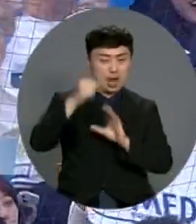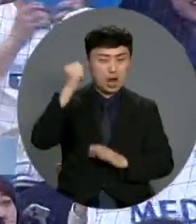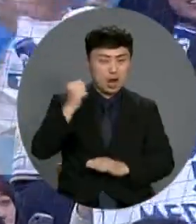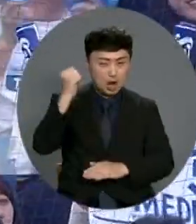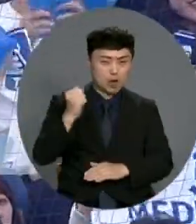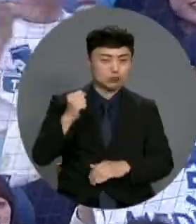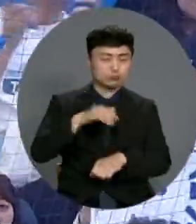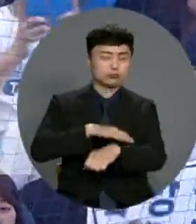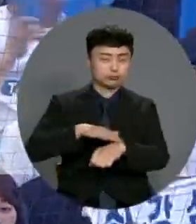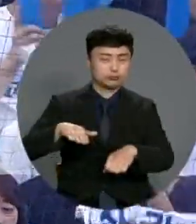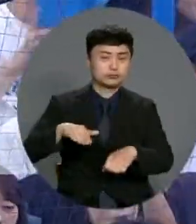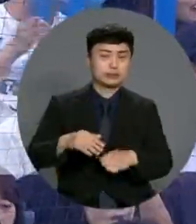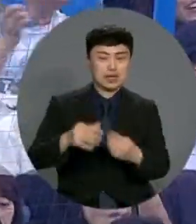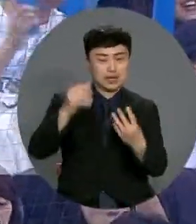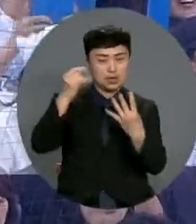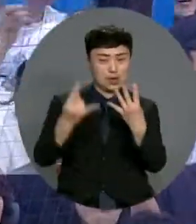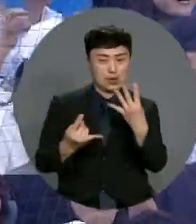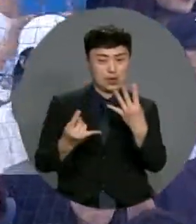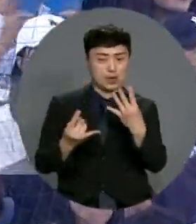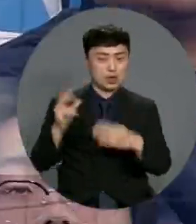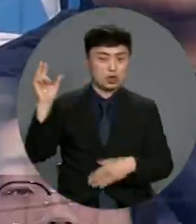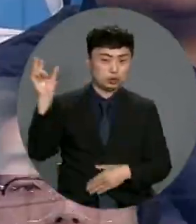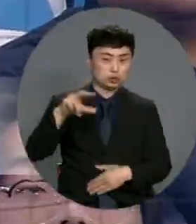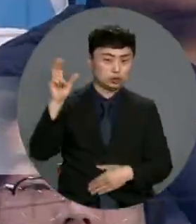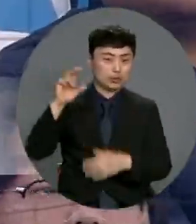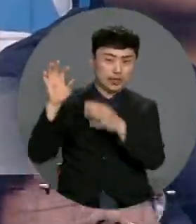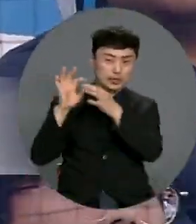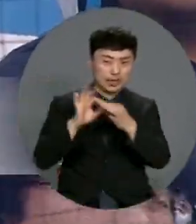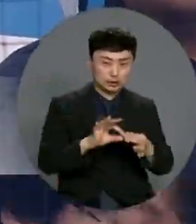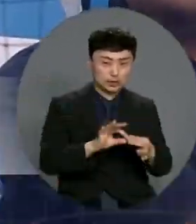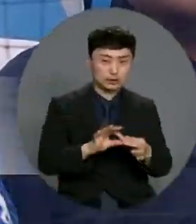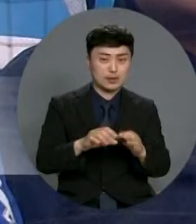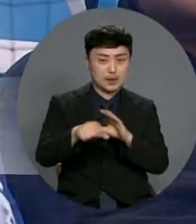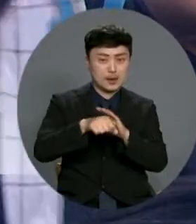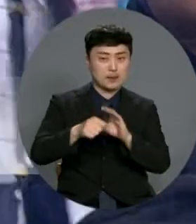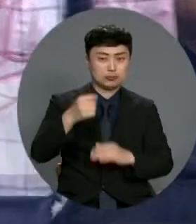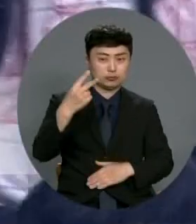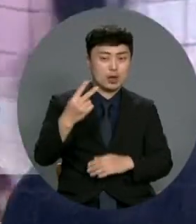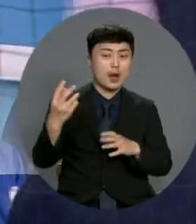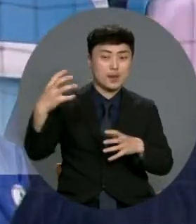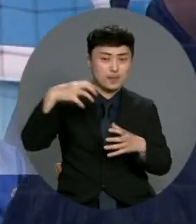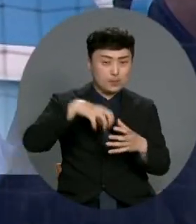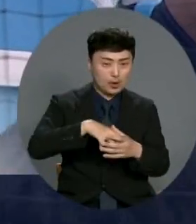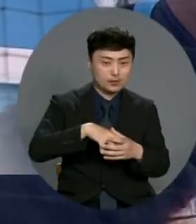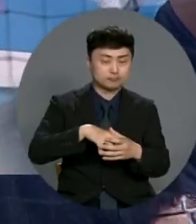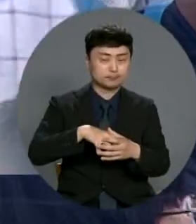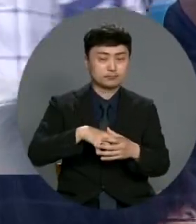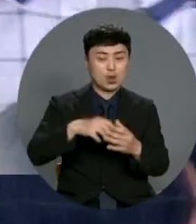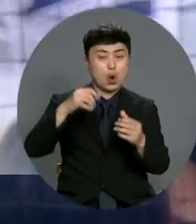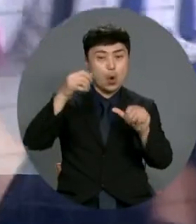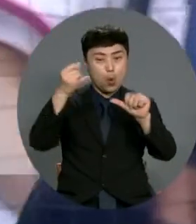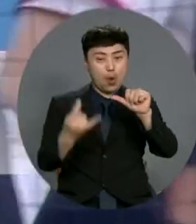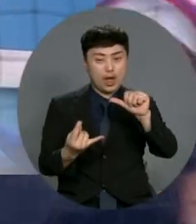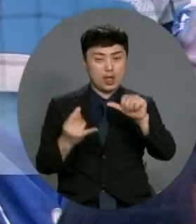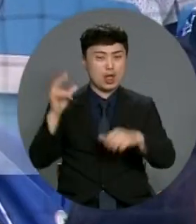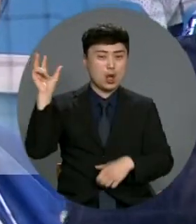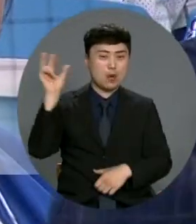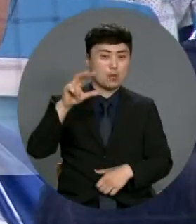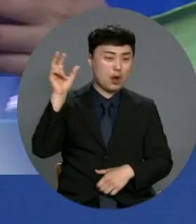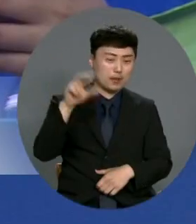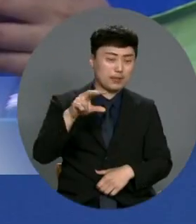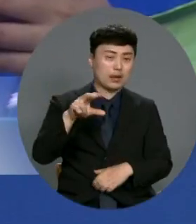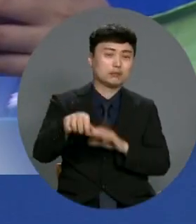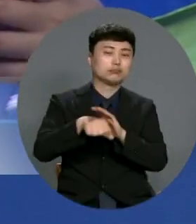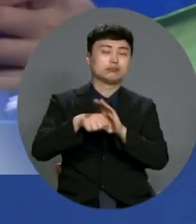만들어냅니다. 4회에도 마운드에 오른 오승환은 삼진 2개 포함 3타자로 이닝을 마치더니 5회에도 등판해 역시 3자